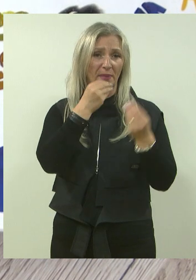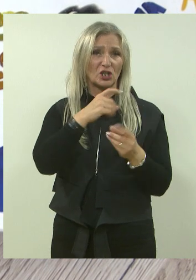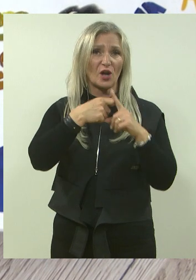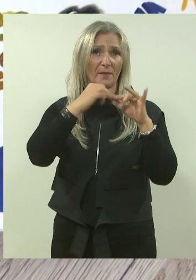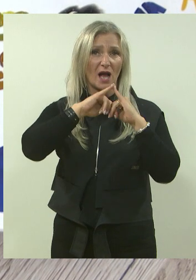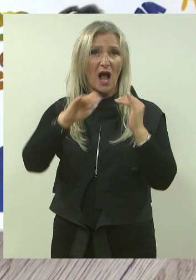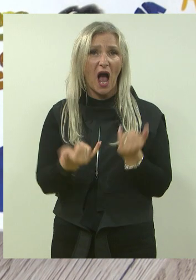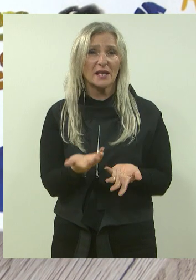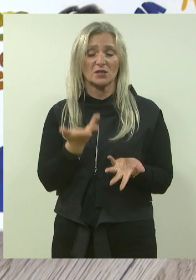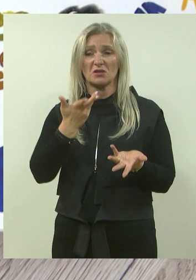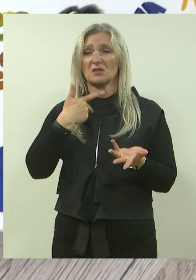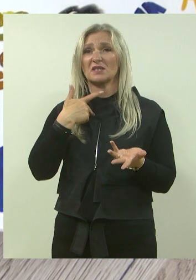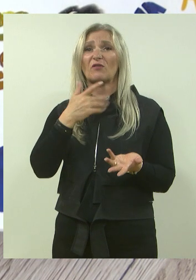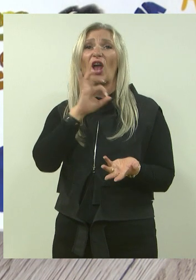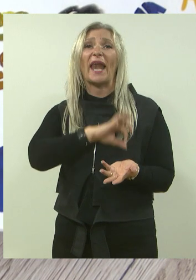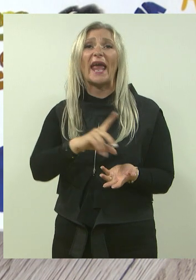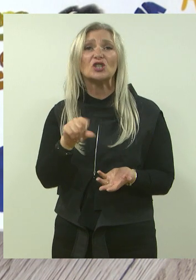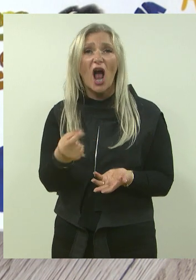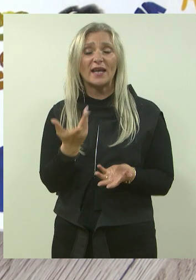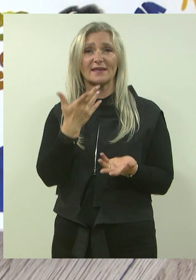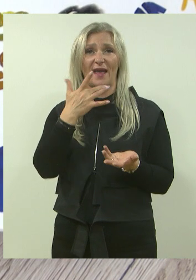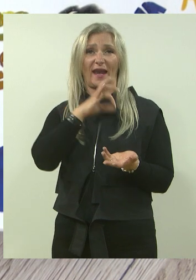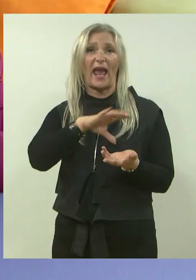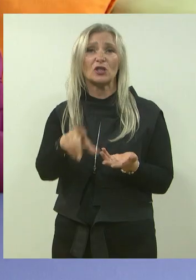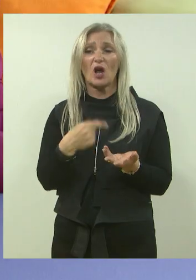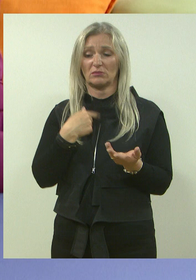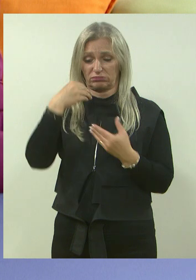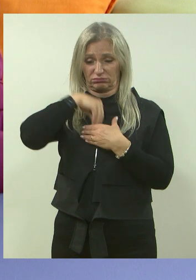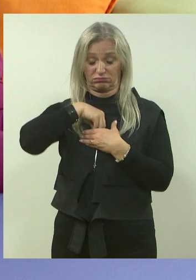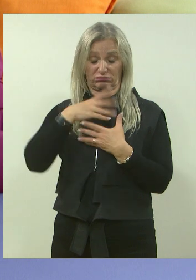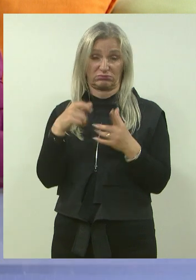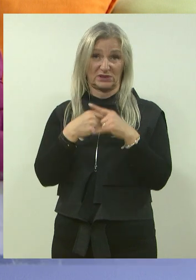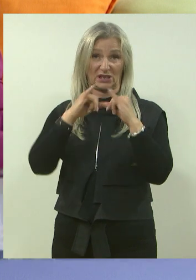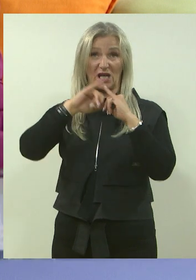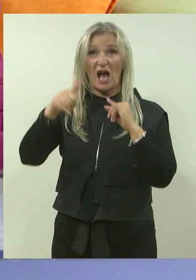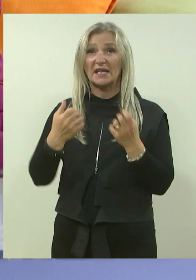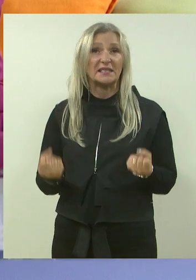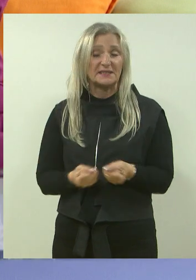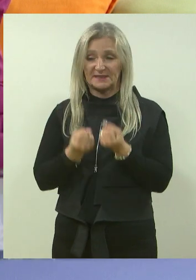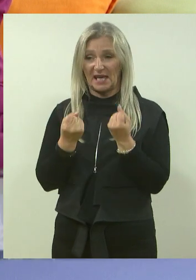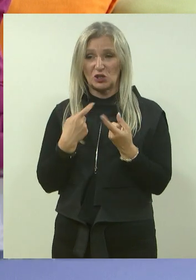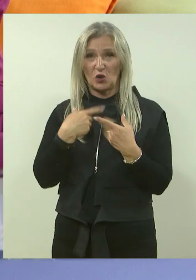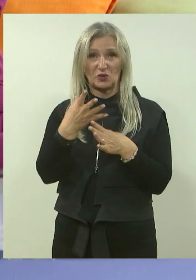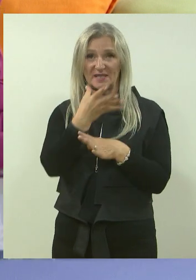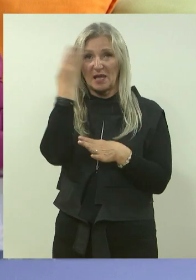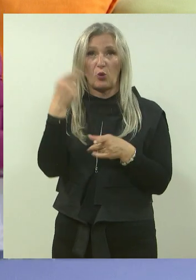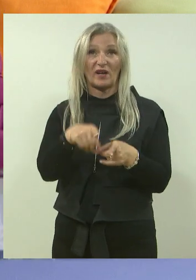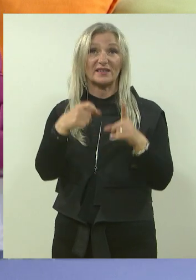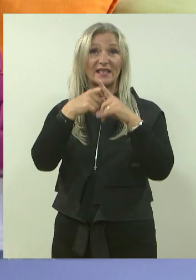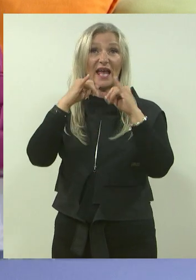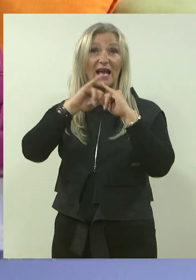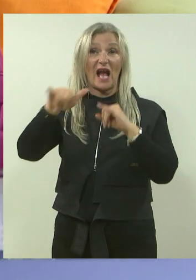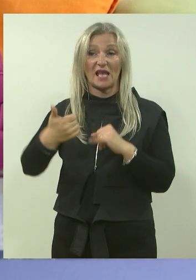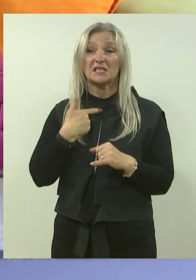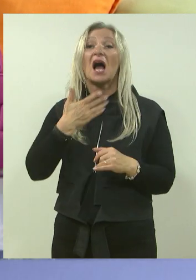i sa svojim nečakinjama i nečacima i nekako je to u meni, pa teško evo to zaboravljam. I